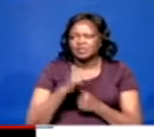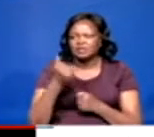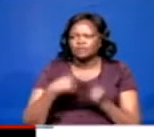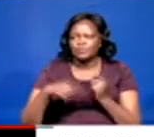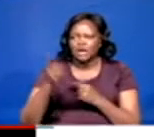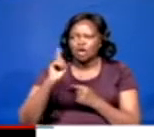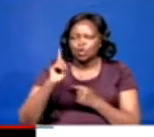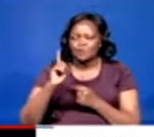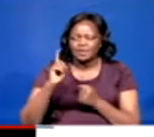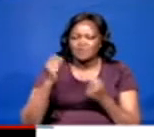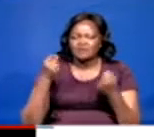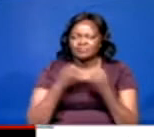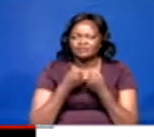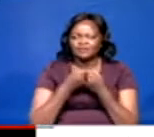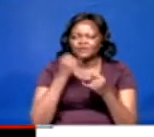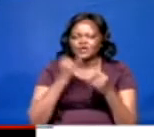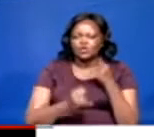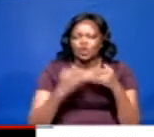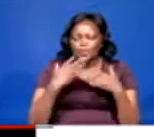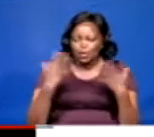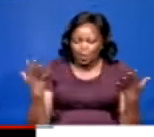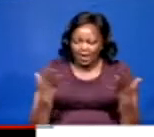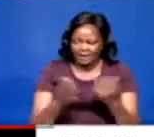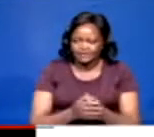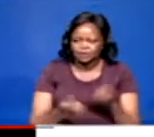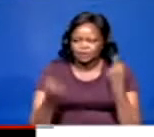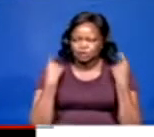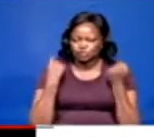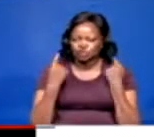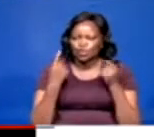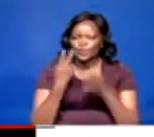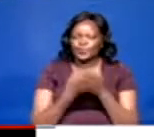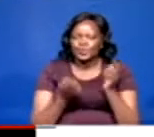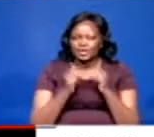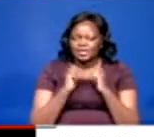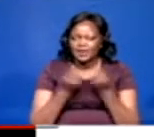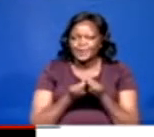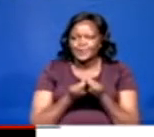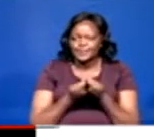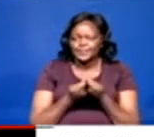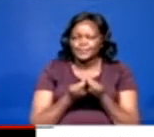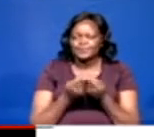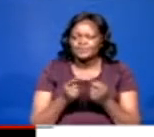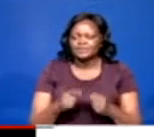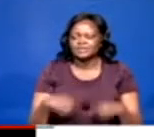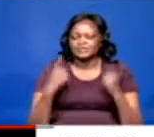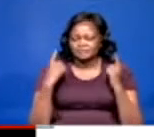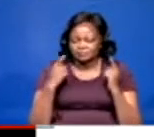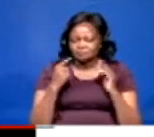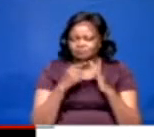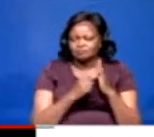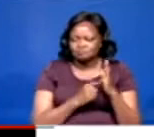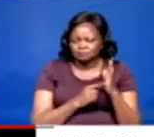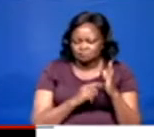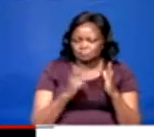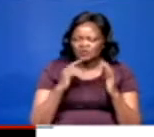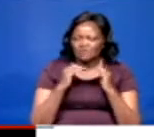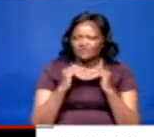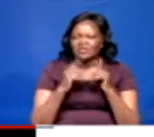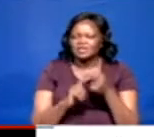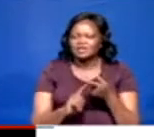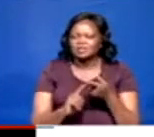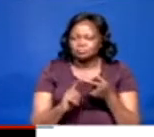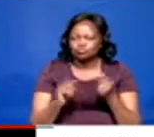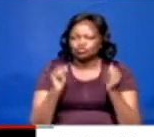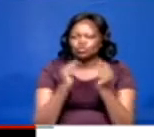katika mechi ya fainali iliyochezwa uwanjani Kericho. Timu hizo mbili, hata hivyo, zimefuzu katika ligi ya daraja la pili NSL pamoja na Kona